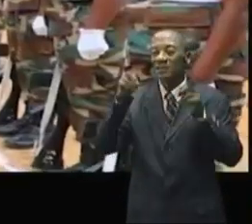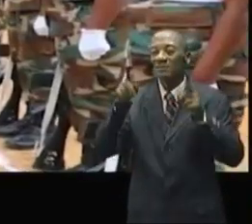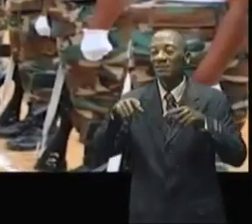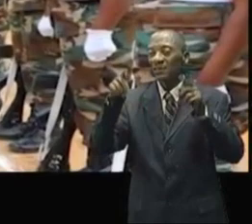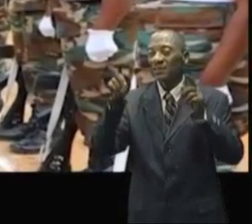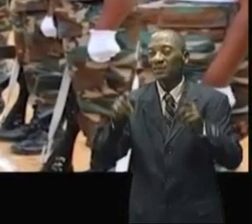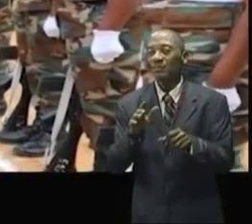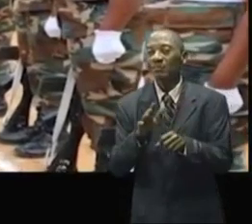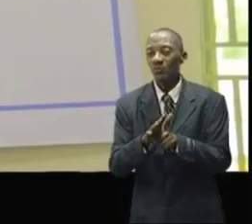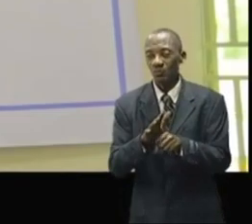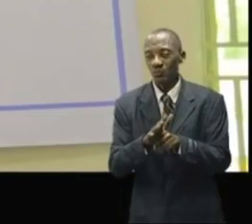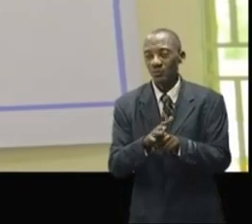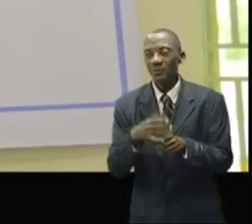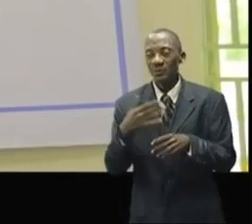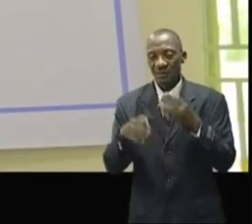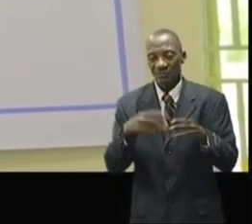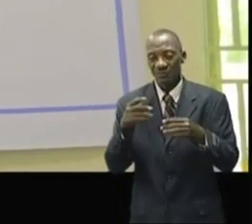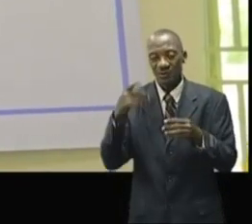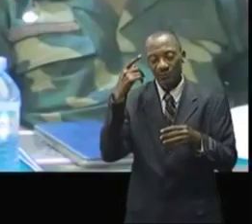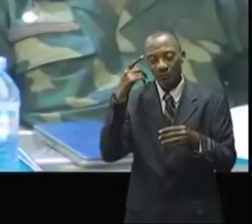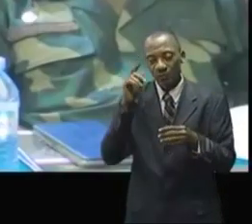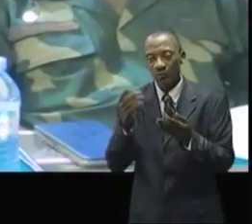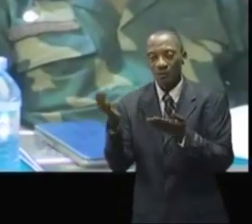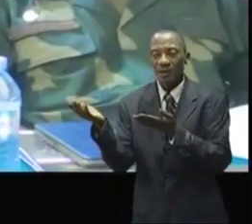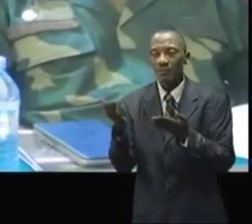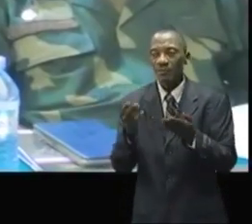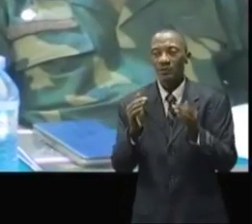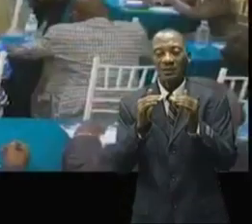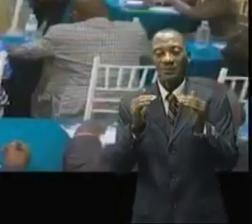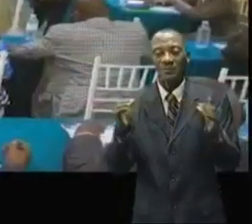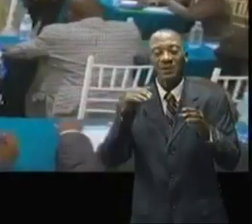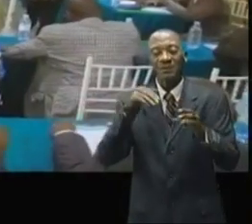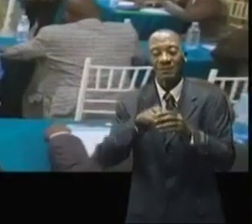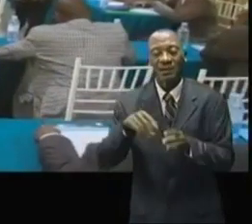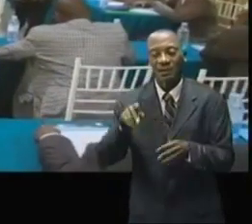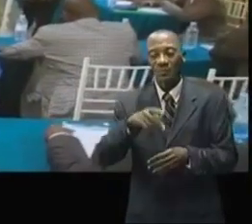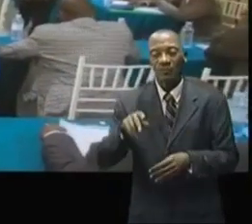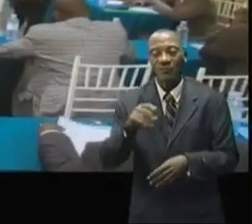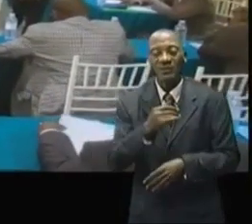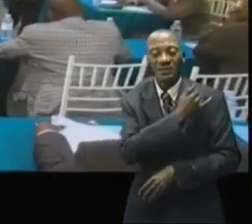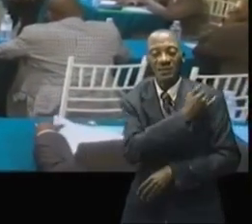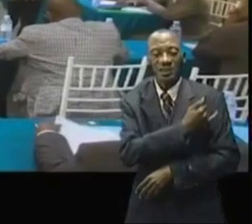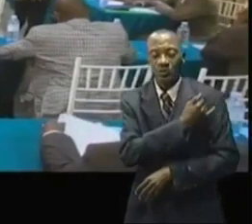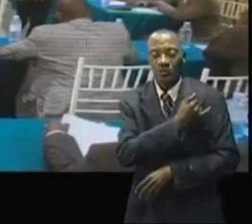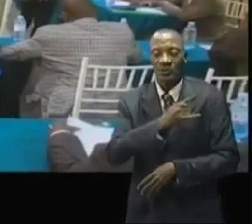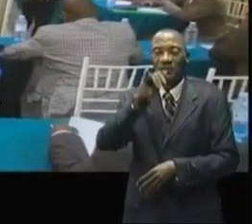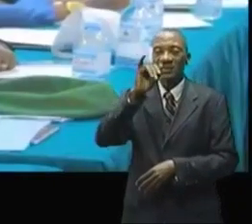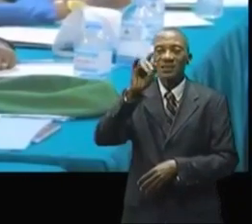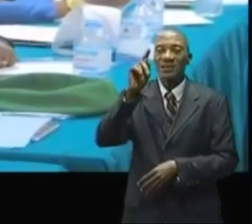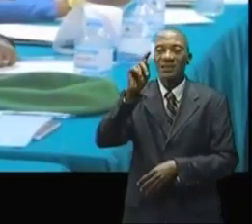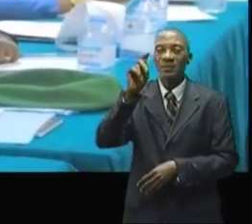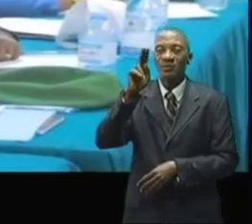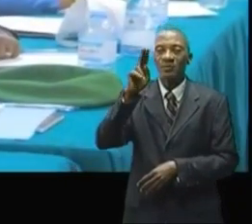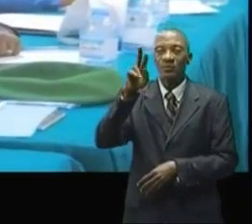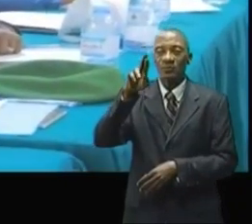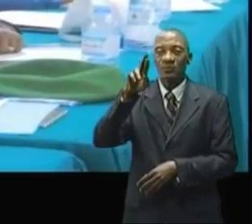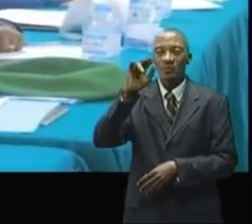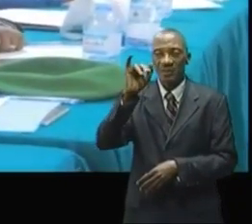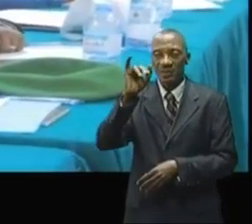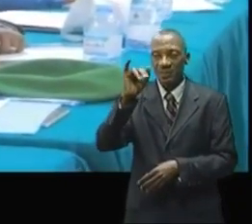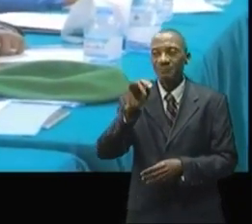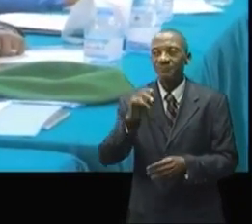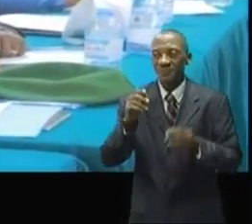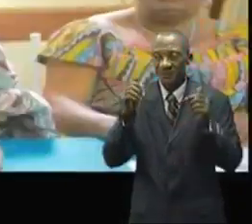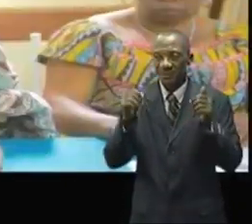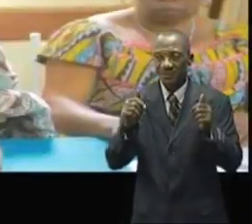une transition efficace. C'est dans cette optique que s'est tenu à Bunia l'atelier de validation de termes de référence ainsi que la mise en place de